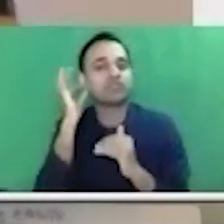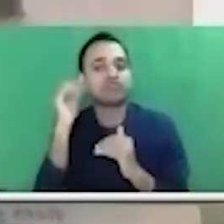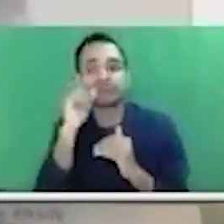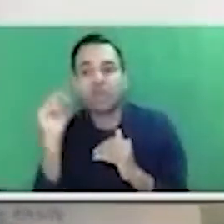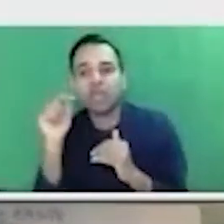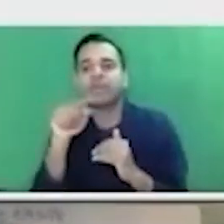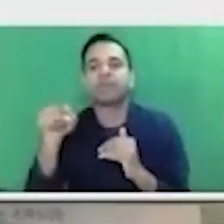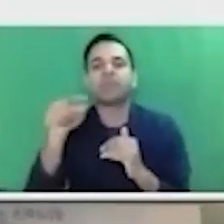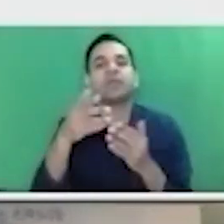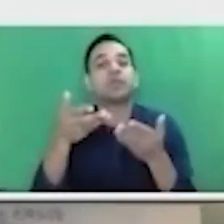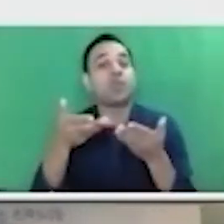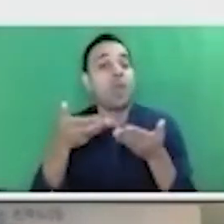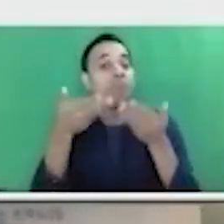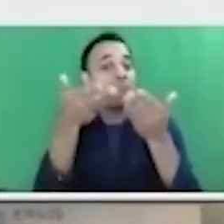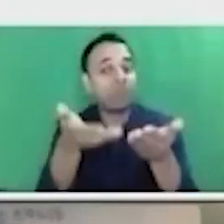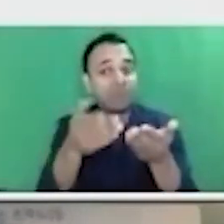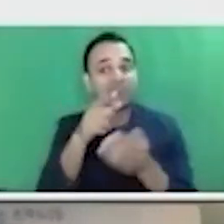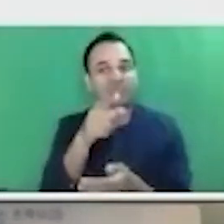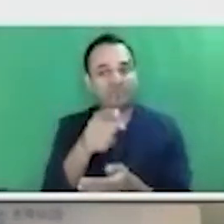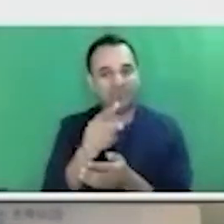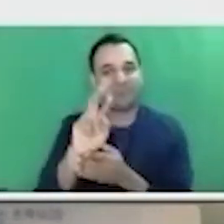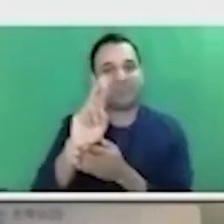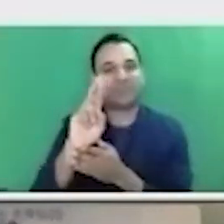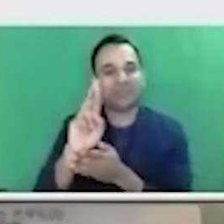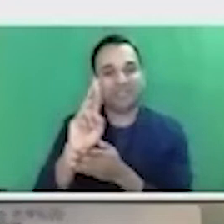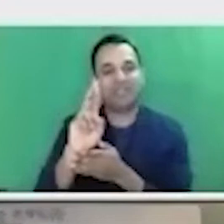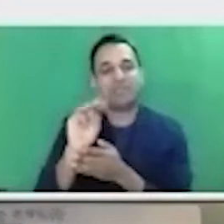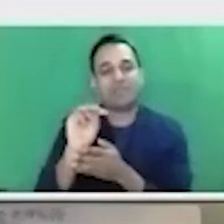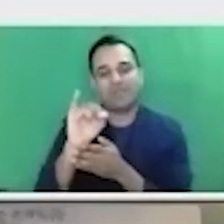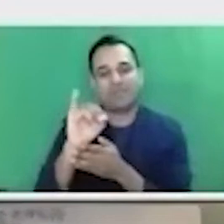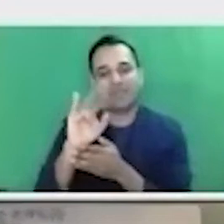أشكركم على هذا الحدث الرائع.